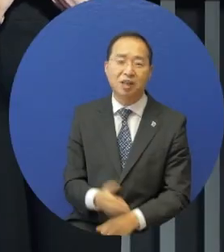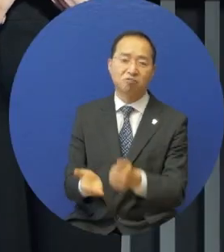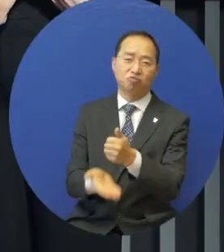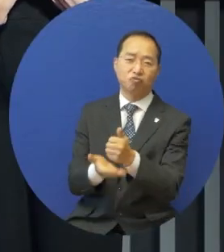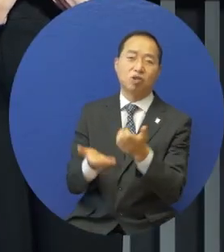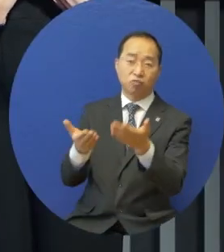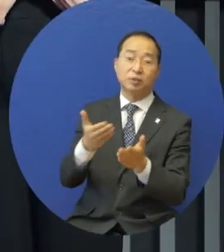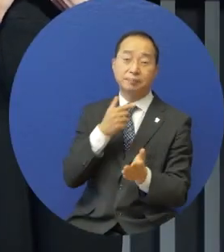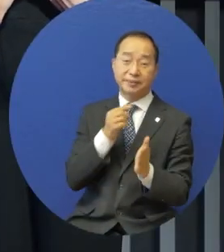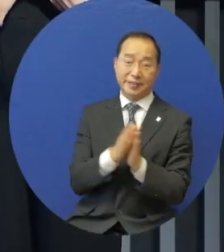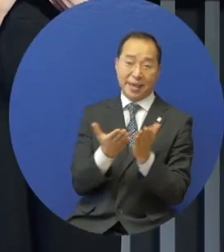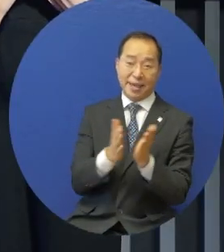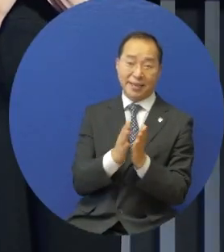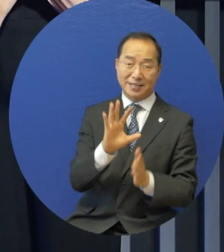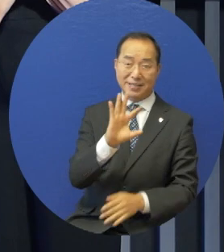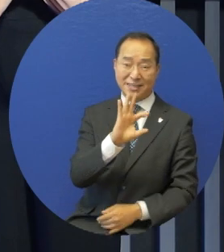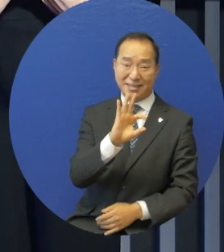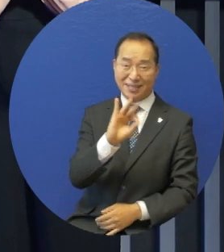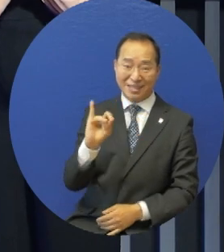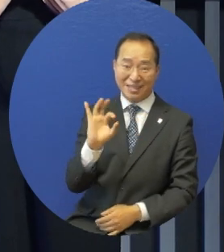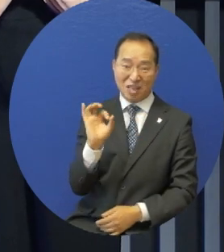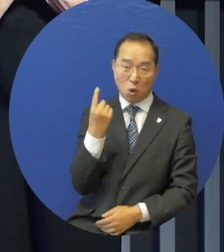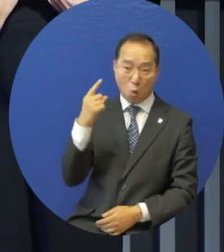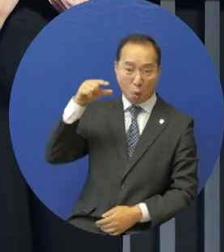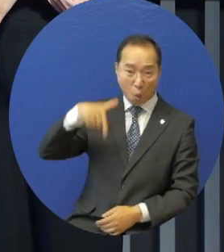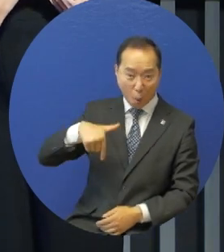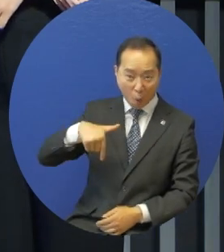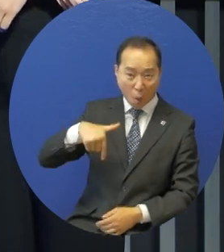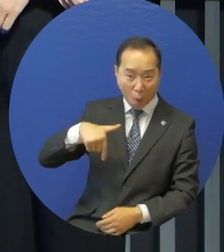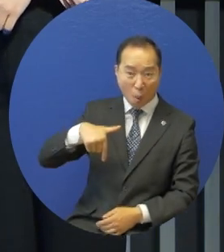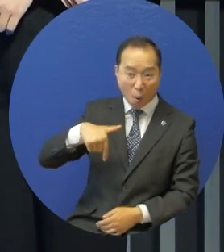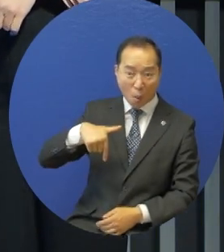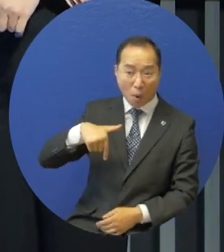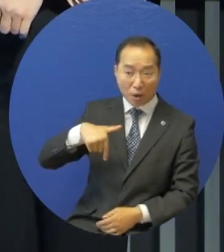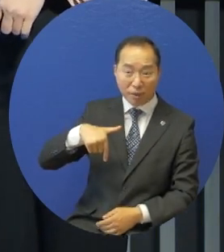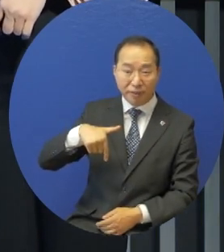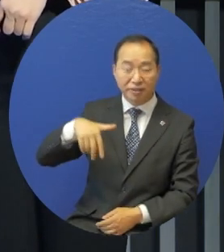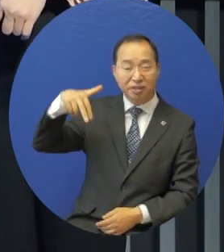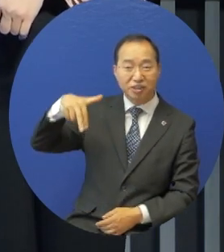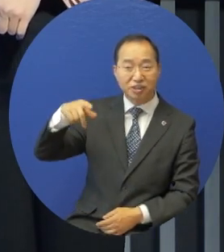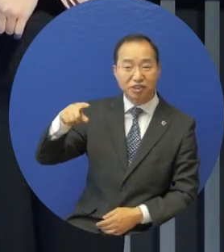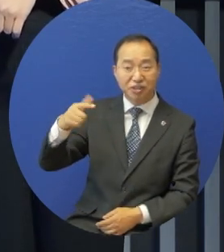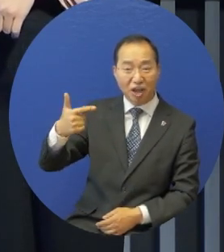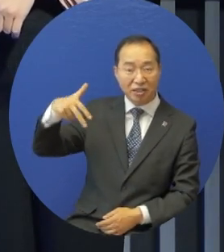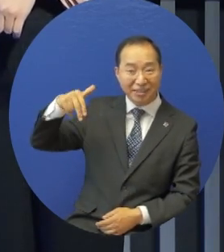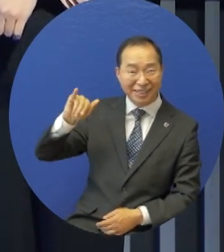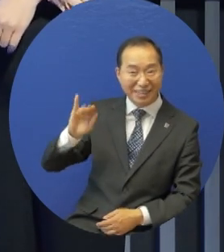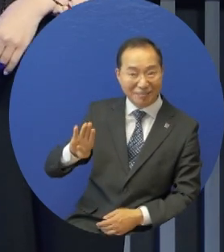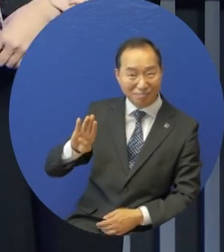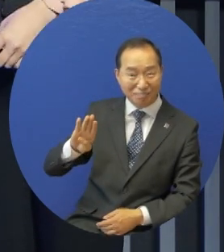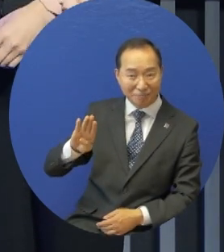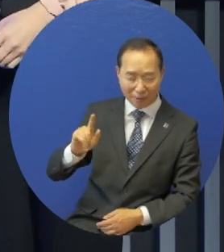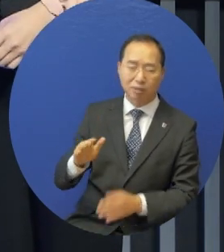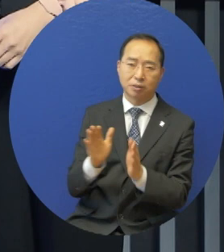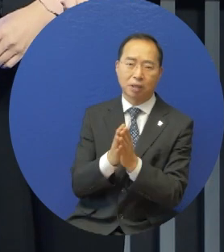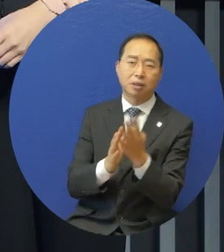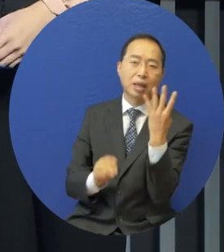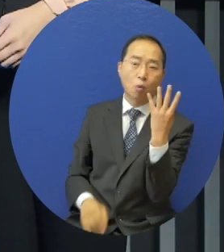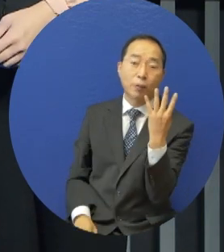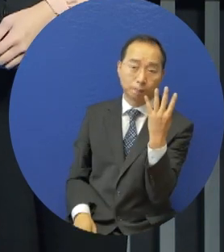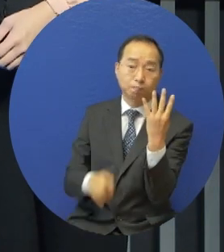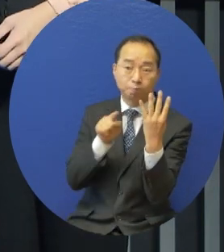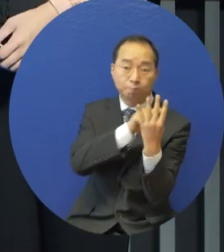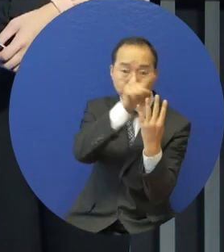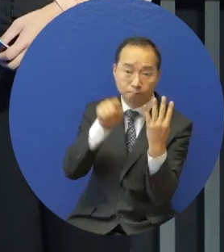가장 추천해주고 싶은 책은 이옥이라고 하는 분이 계세요. 번역본으로 이옥 전집이라고 되어 있습니다. 네 권으로